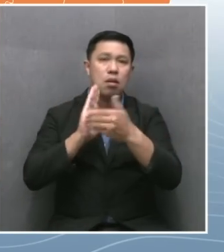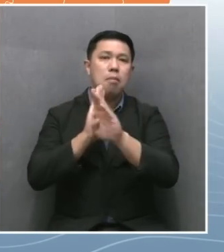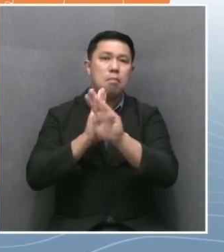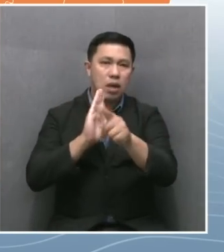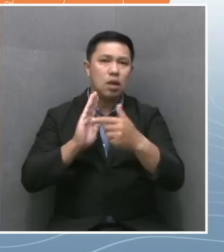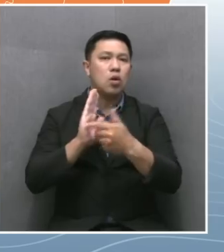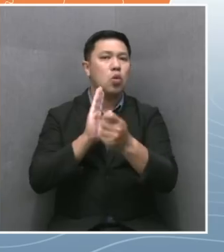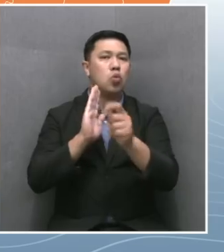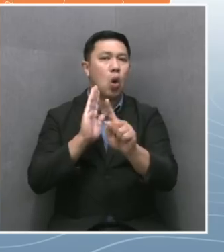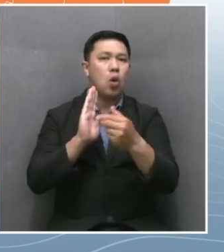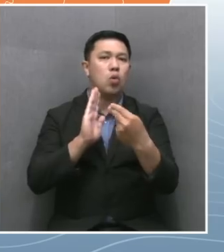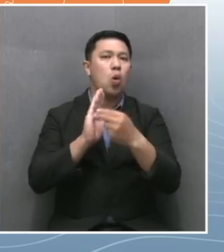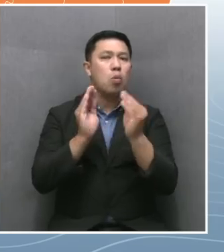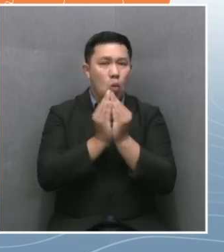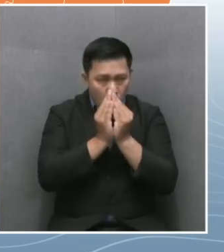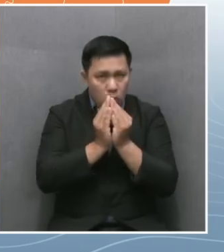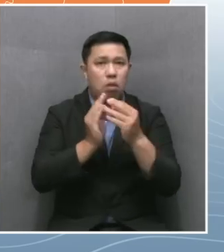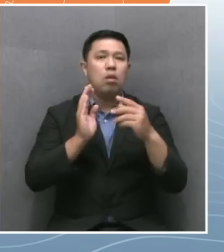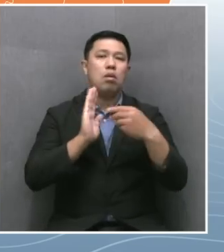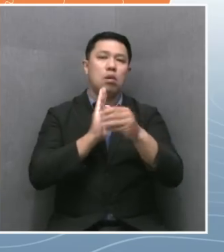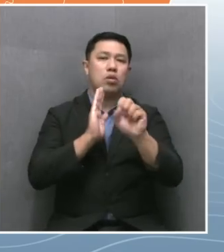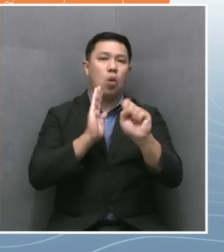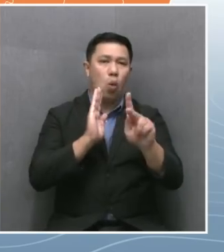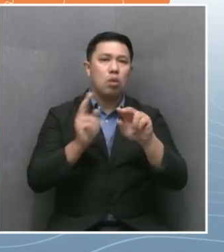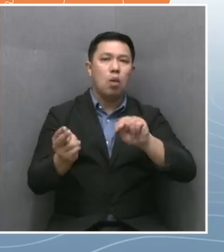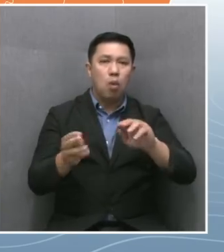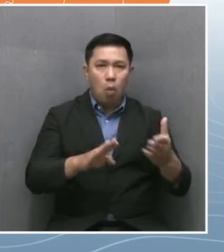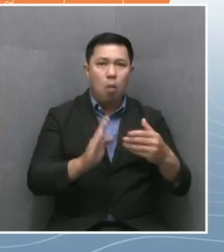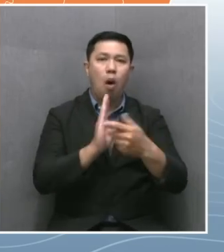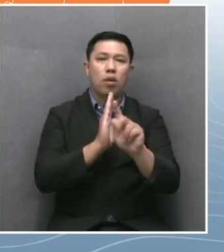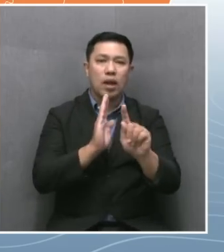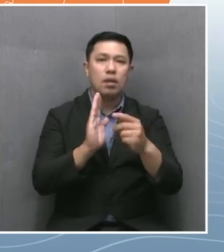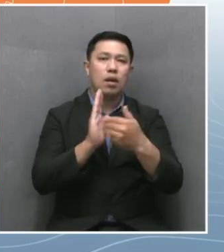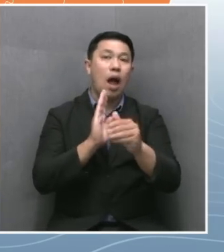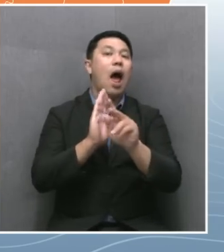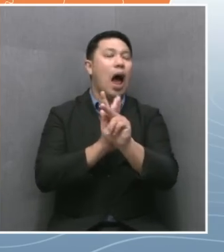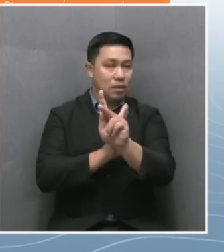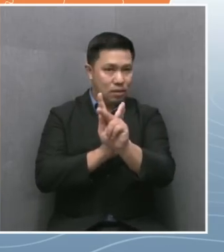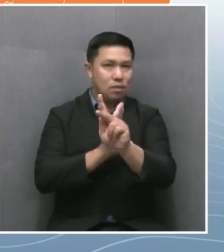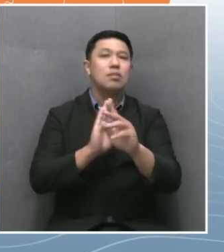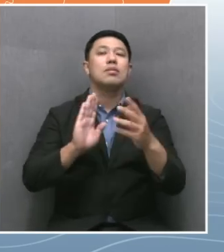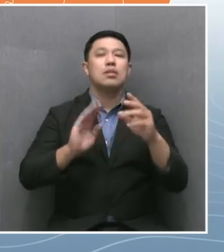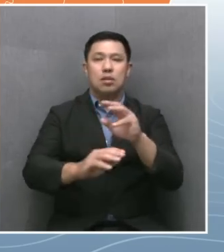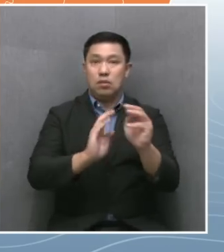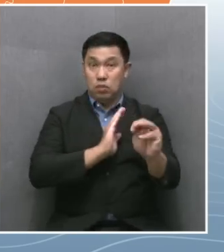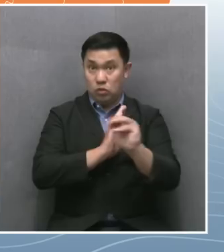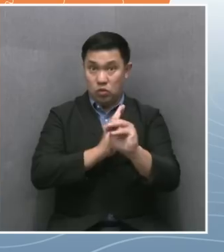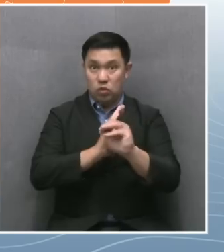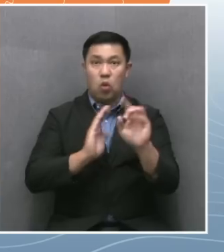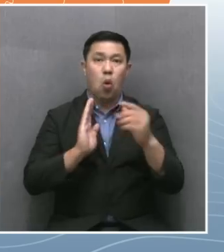อุดรธานีหนองบนลำภูสกลนครนครพนมขอนแก่นกาฬสินธุ์มุกดาหารร้อยเอ็ด